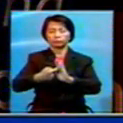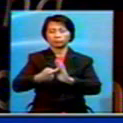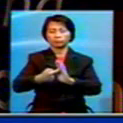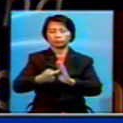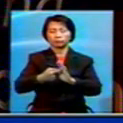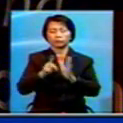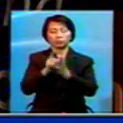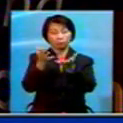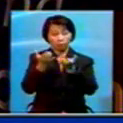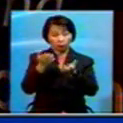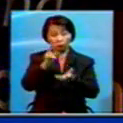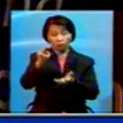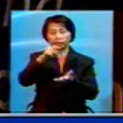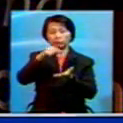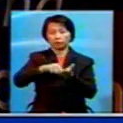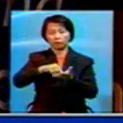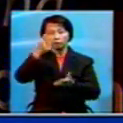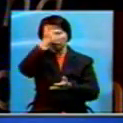hasrat ini